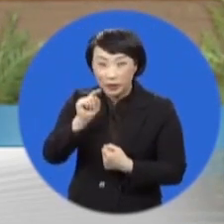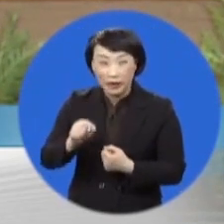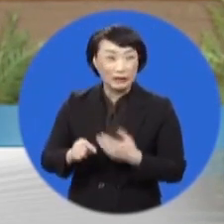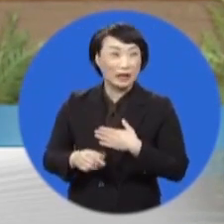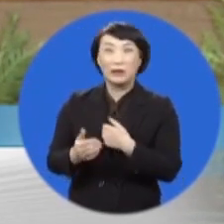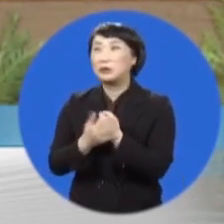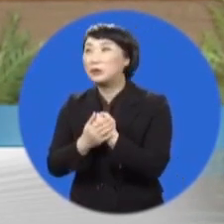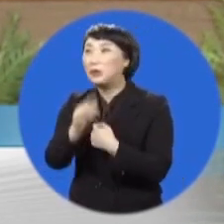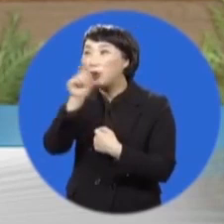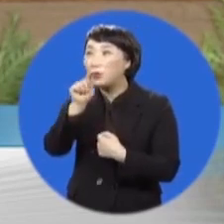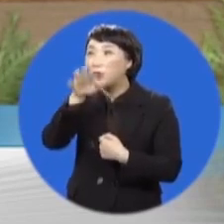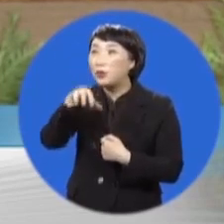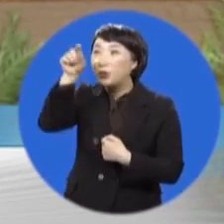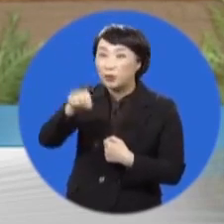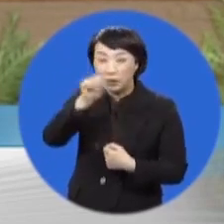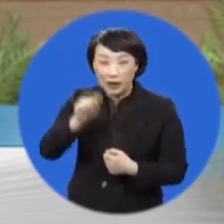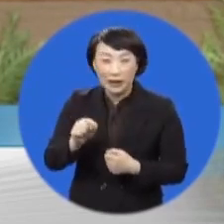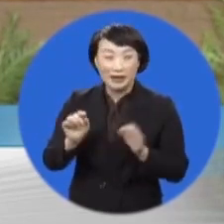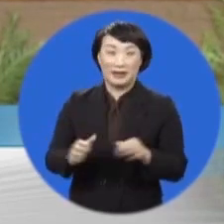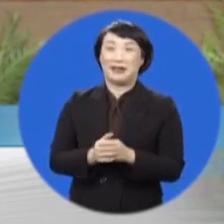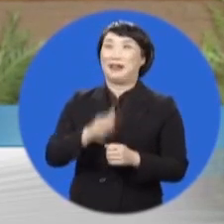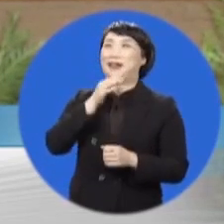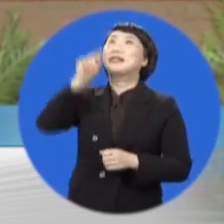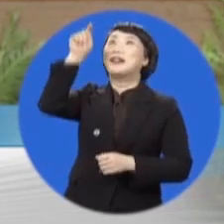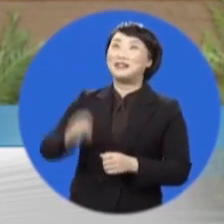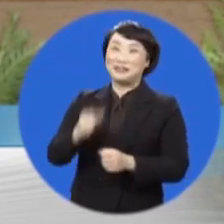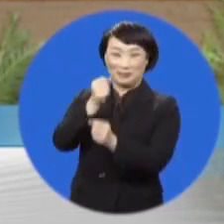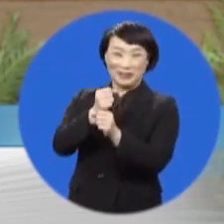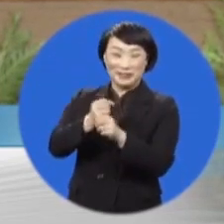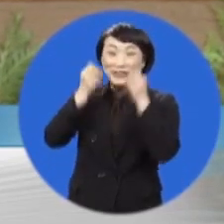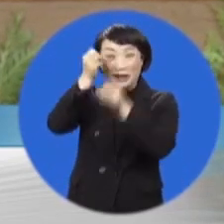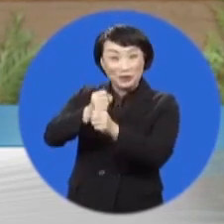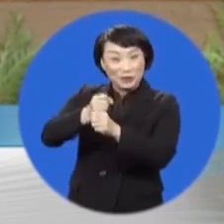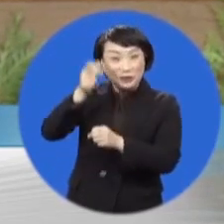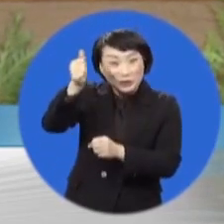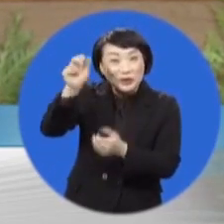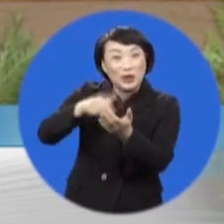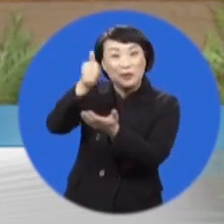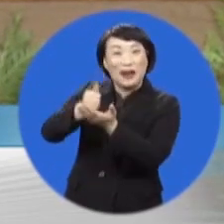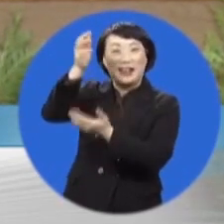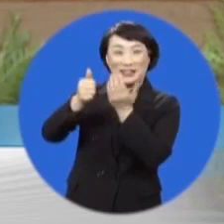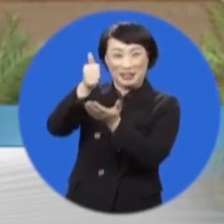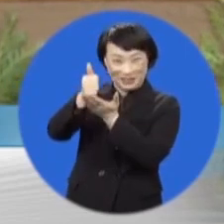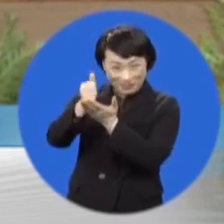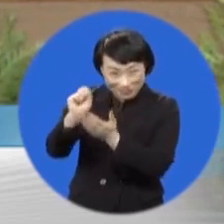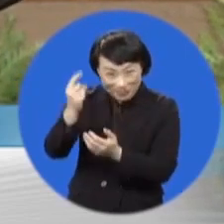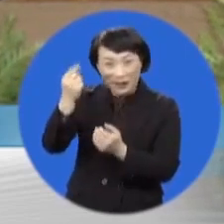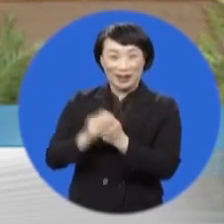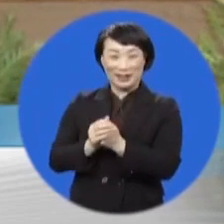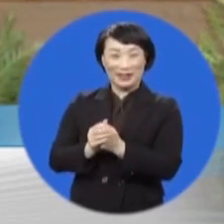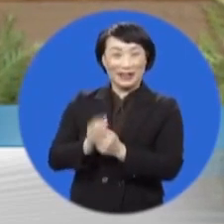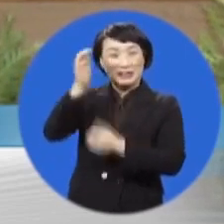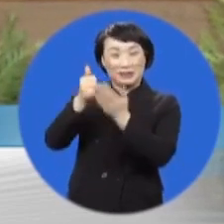도움이 어디서 오는가 총질을 진심 조 보리 쭉 여호와께서 없다 그는